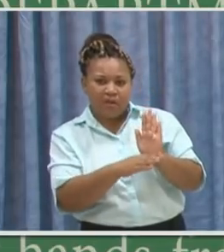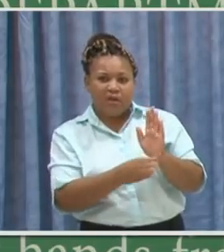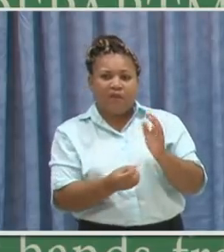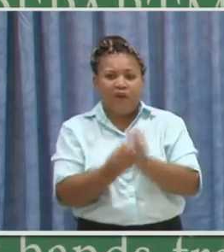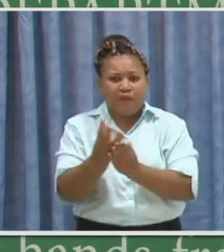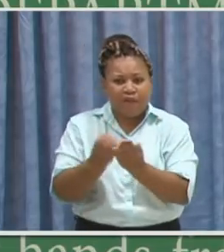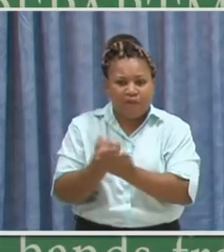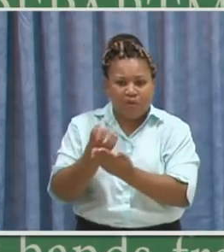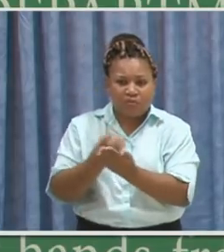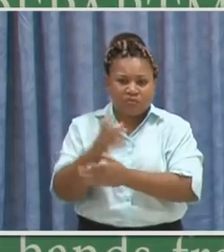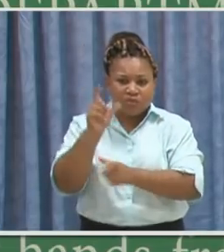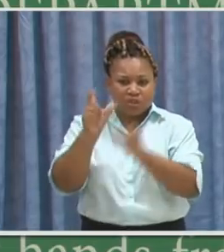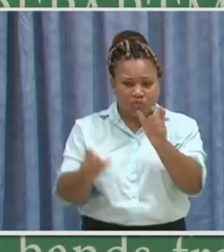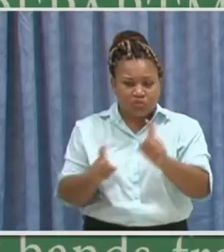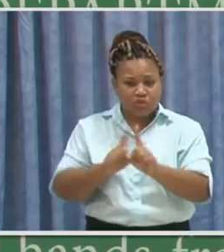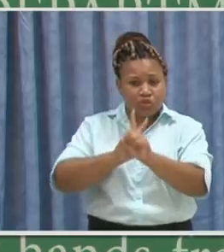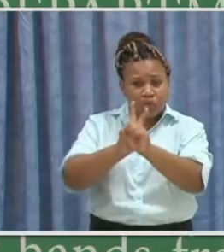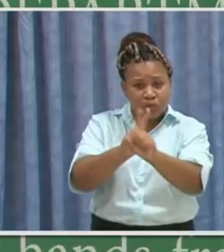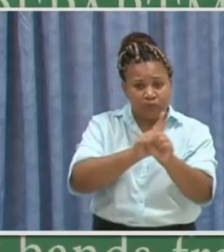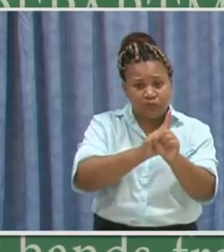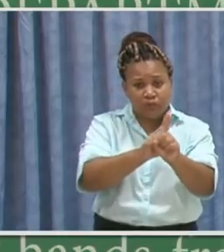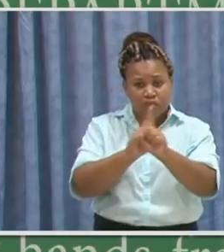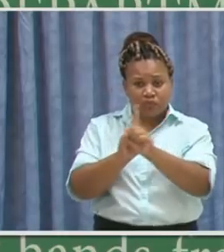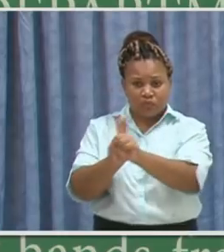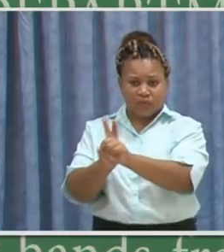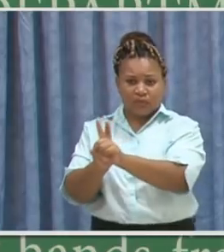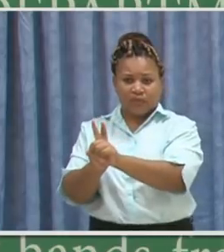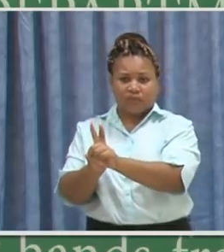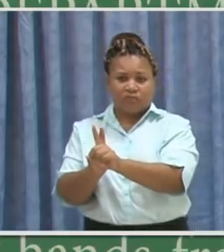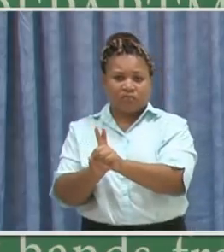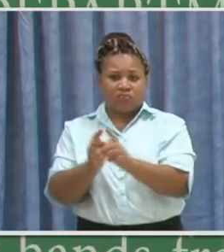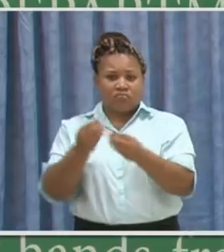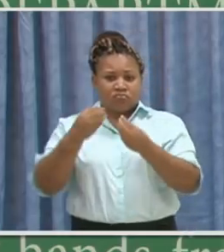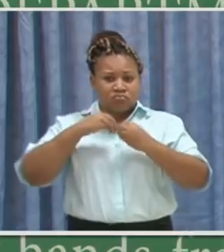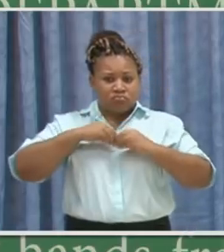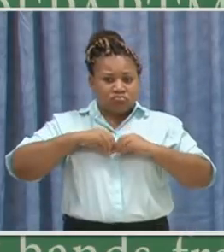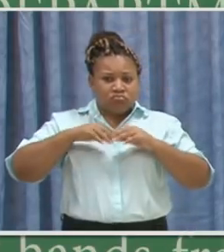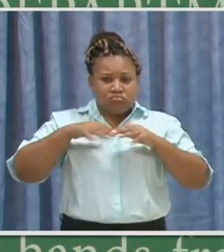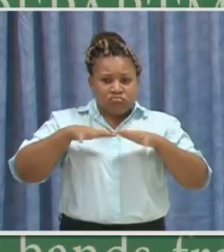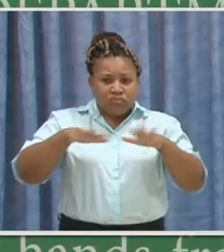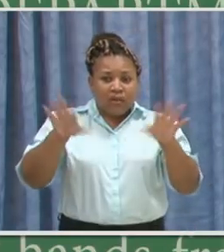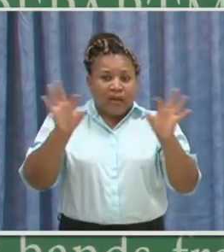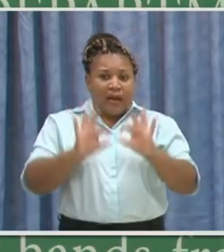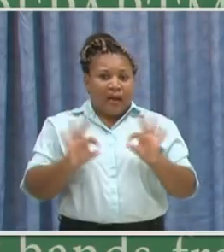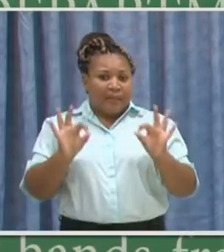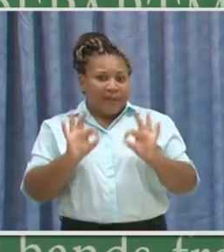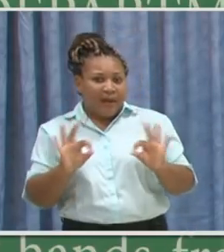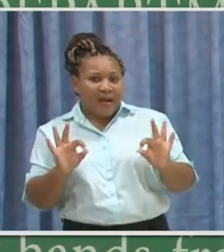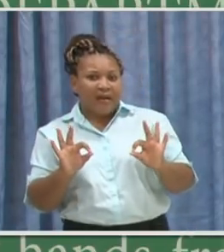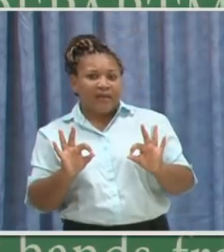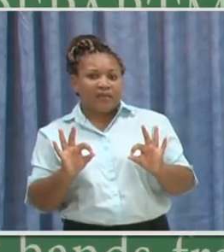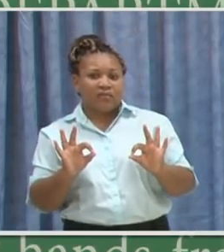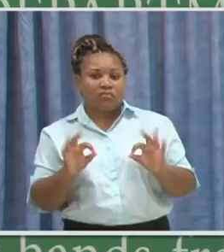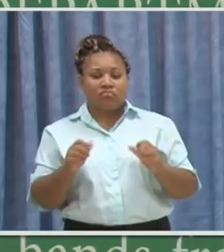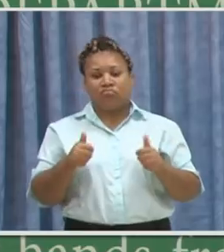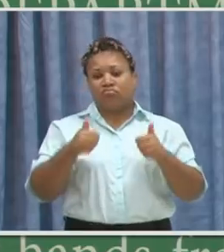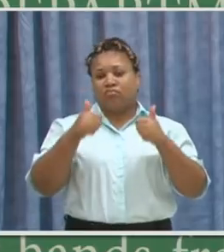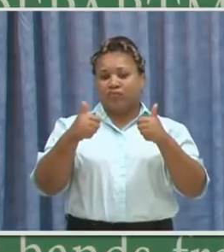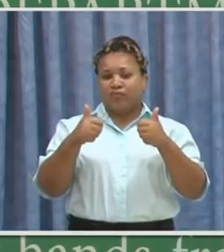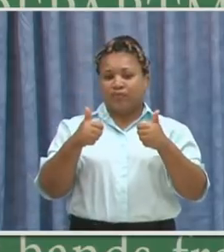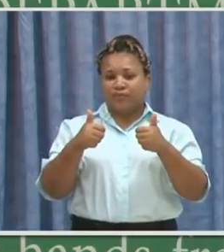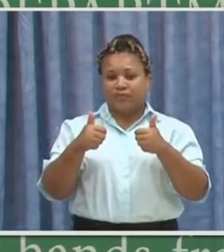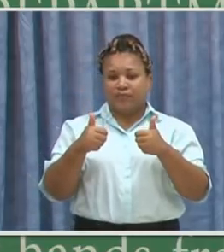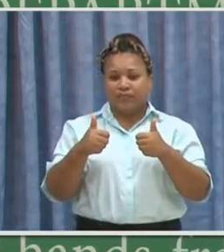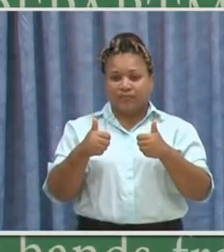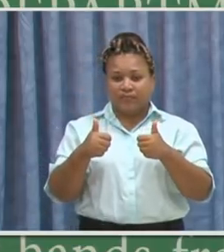besoin faire, chaque fois nous gagnons un caisse, nous besoin faire une évaluation autour de sa caisse, pour être qui mesure, qui besoin remettre en place. Et